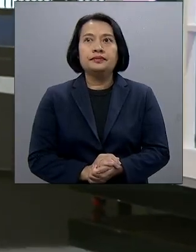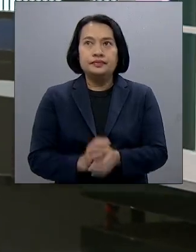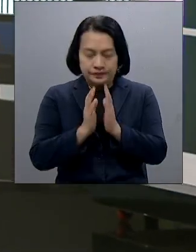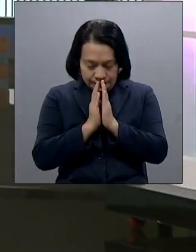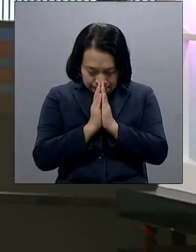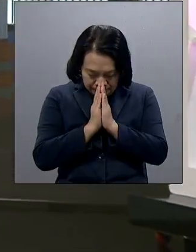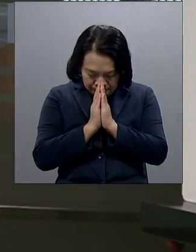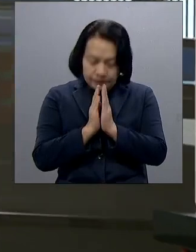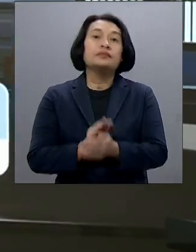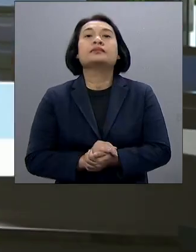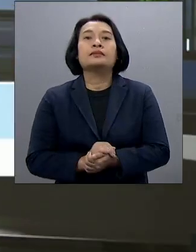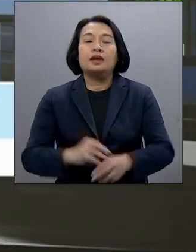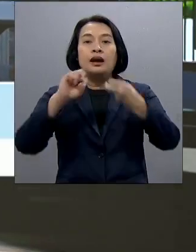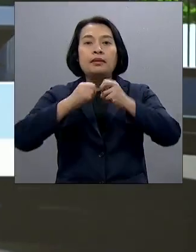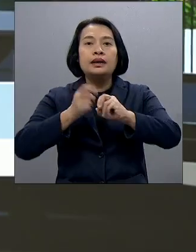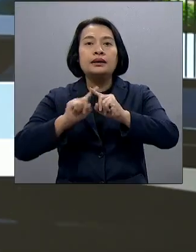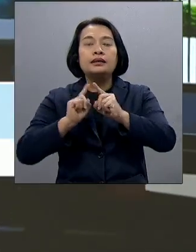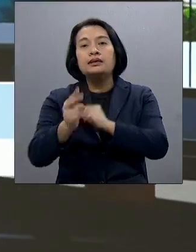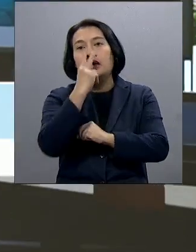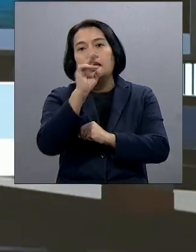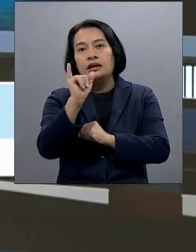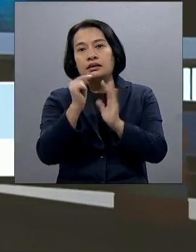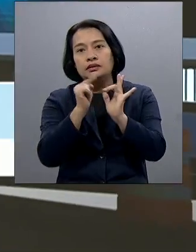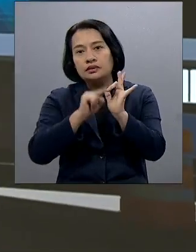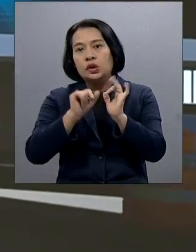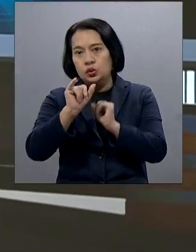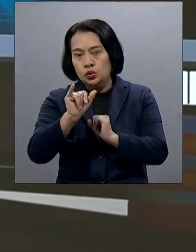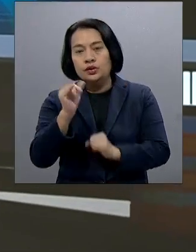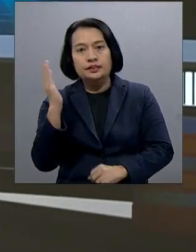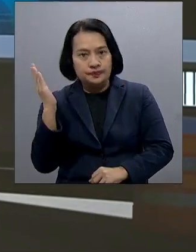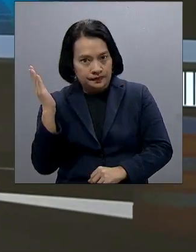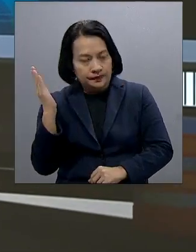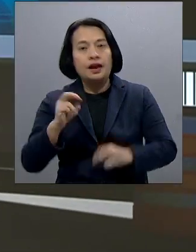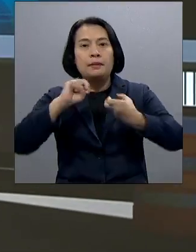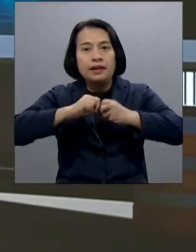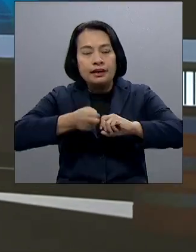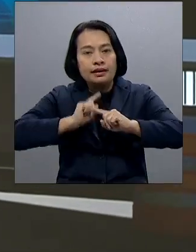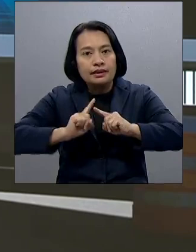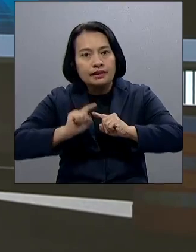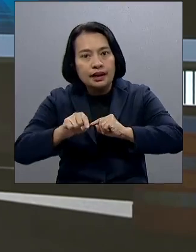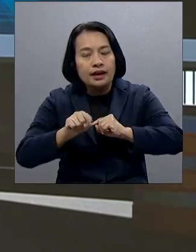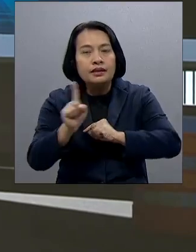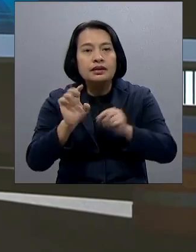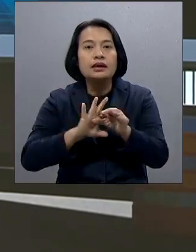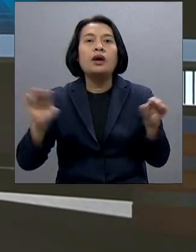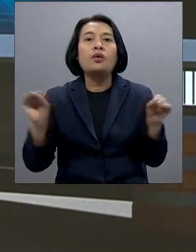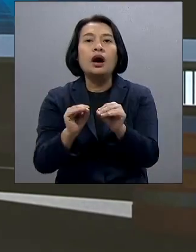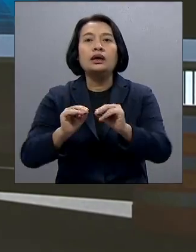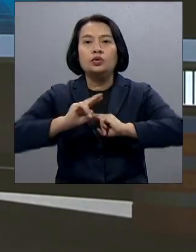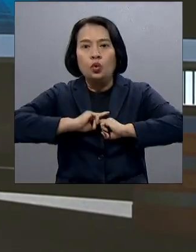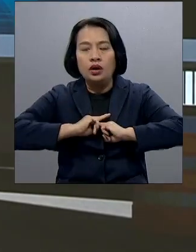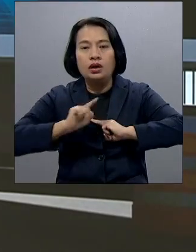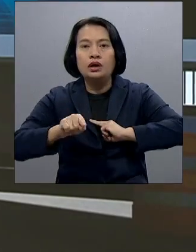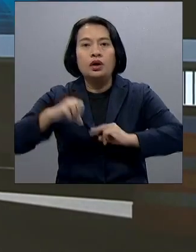สวัสดีค่ะร้องทุกลงป้ายนี้มาแล้วนะคะอยู่กับยุ้ยปิยะฉัตรกรุณานนท์ค่ะใครมีปัญหาเดือดเนื้อร้อนใจเรื่องใกล้ตัวสาธารณูปโภคมา